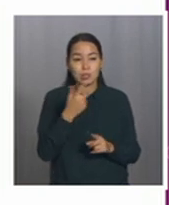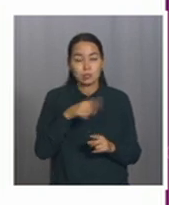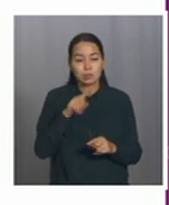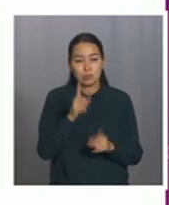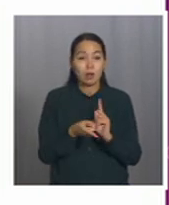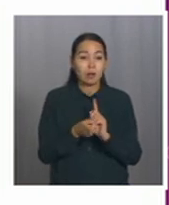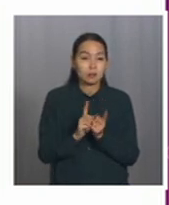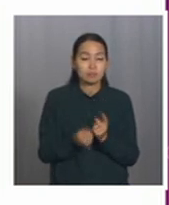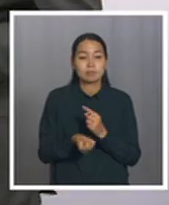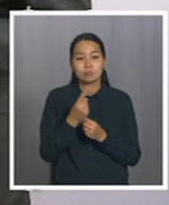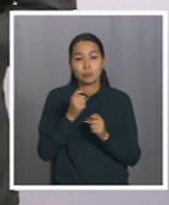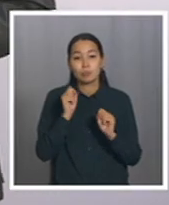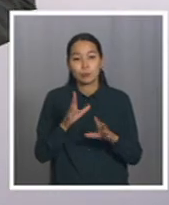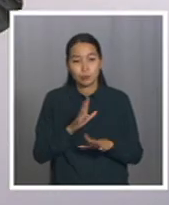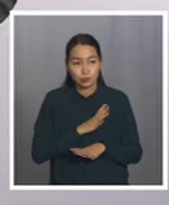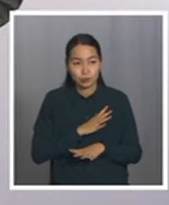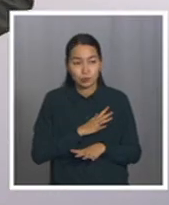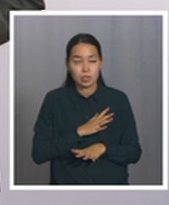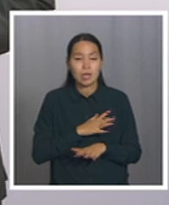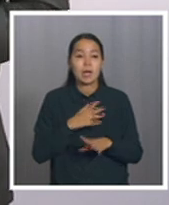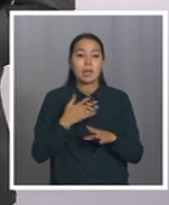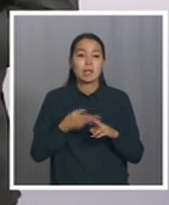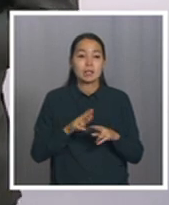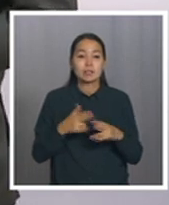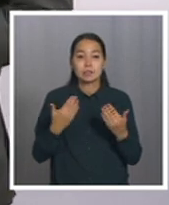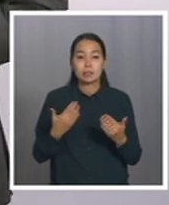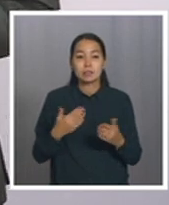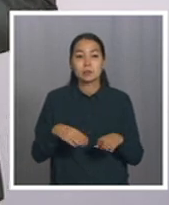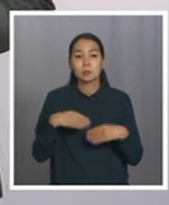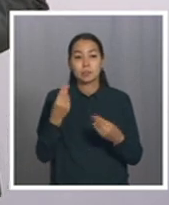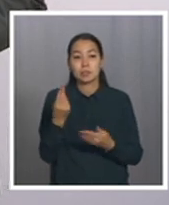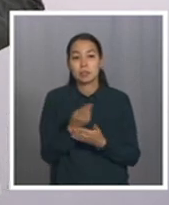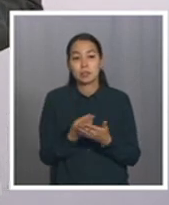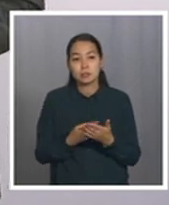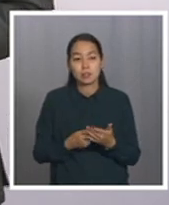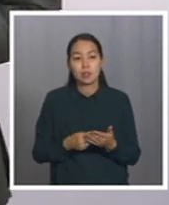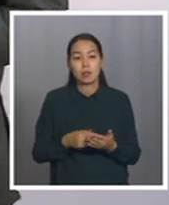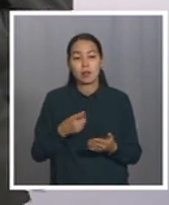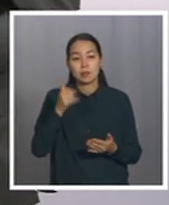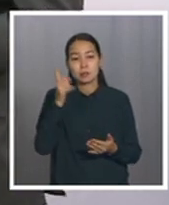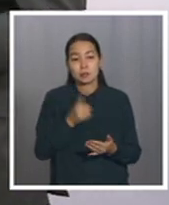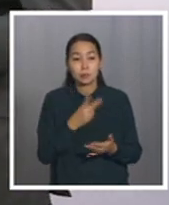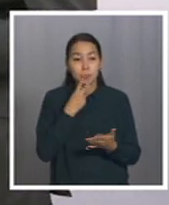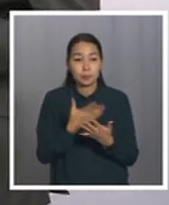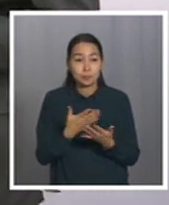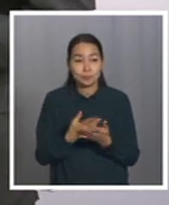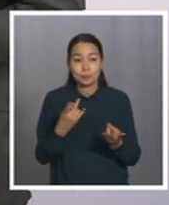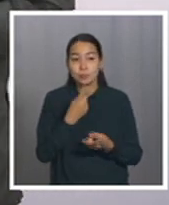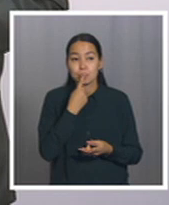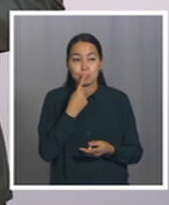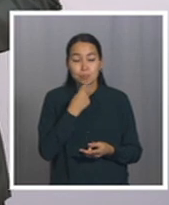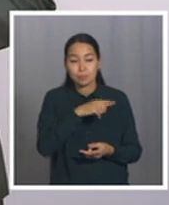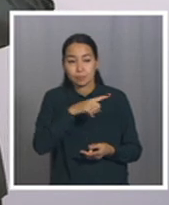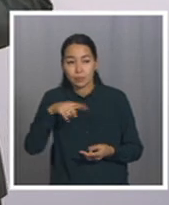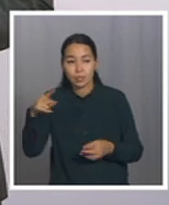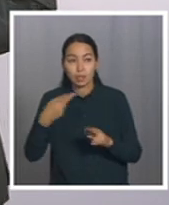мүмкін. Енді берілген функцияларымызды координаттық жазықта кескіндейік. Қызыл түспен берілген ол бізде 3-ші түбір